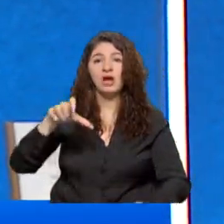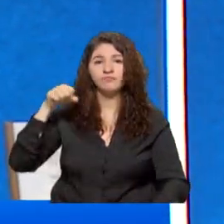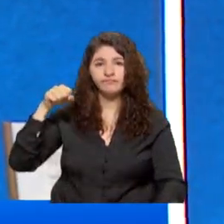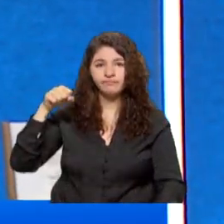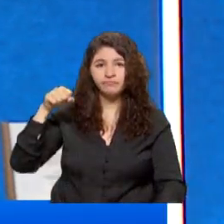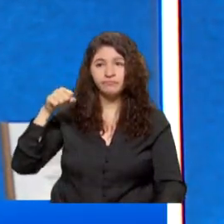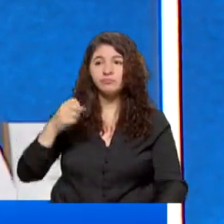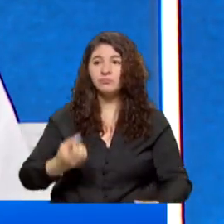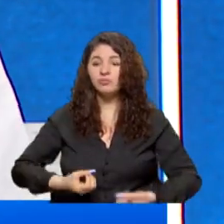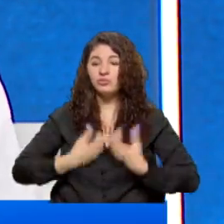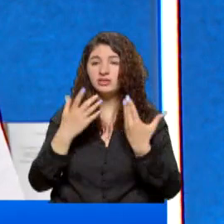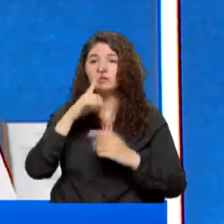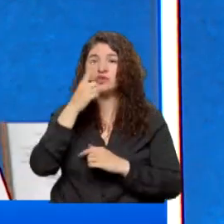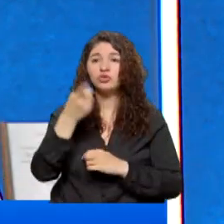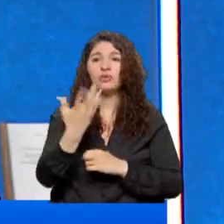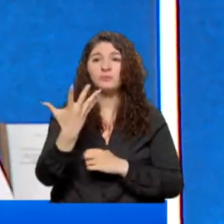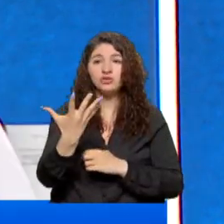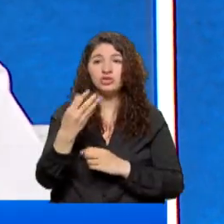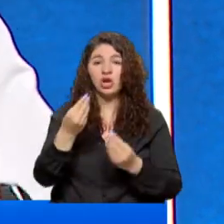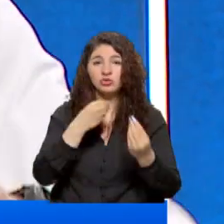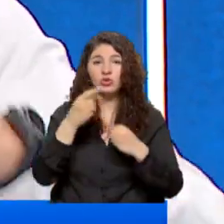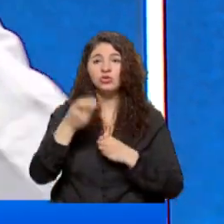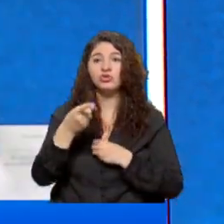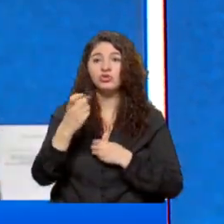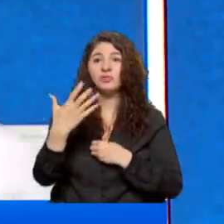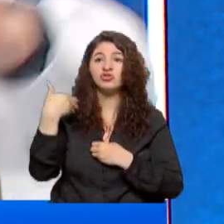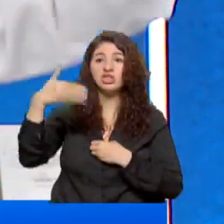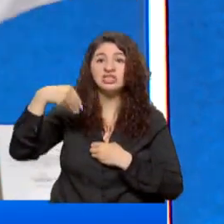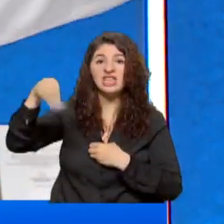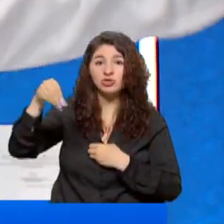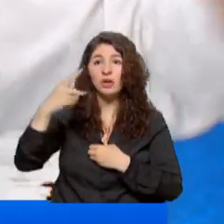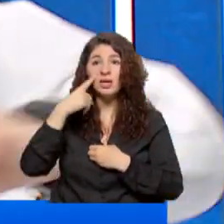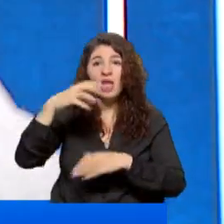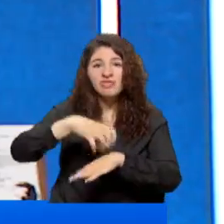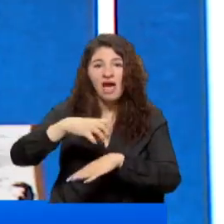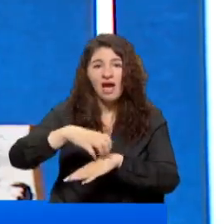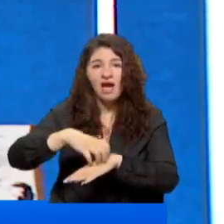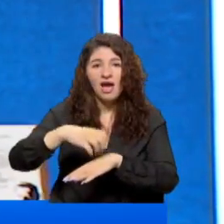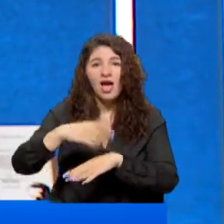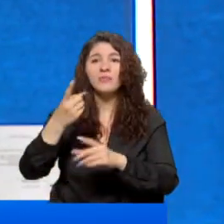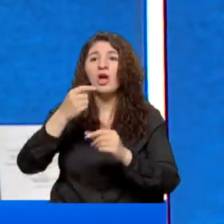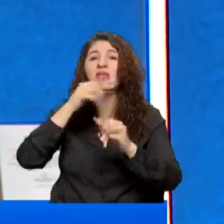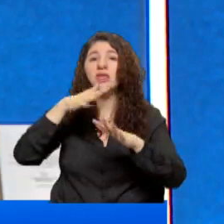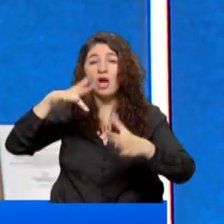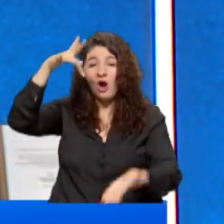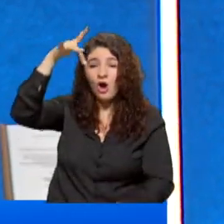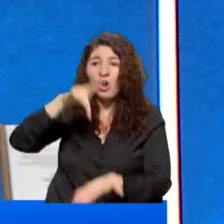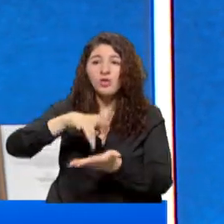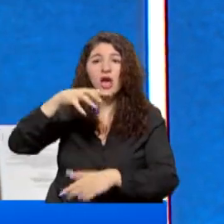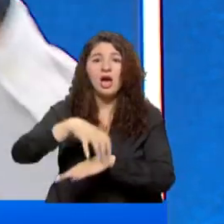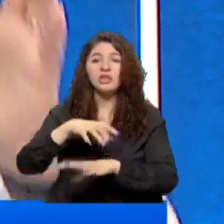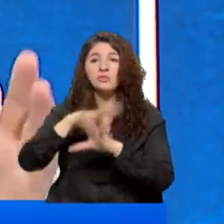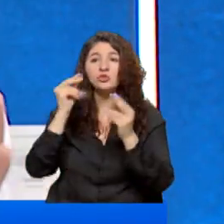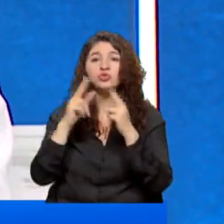hakim ürettiğinin sadece 100 bu tüketiyor 100'de 95'i ihraç ediyor bakın Ada bir Okyanusun ortasındaki bir adamdan